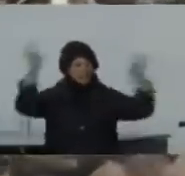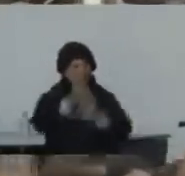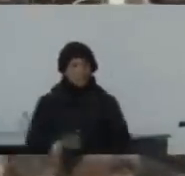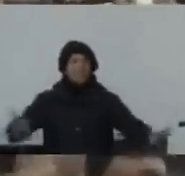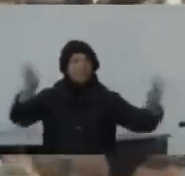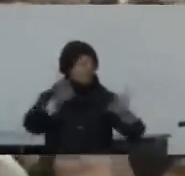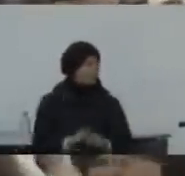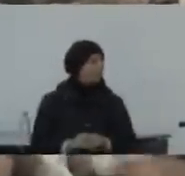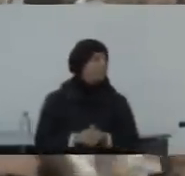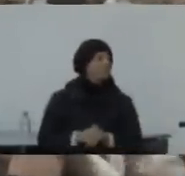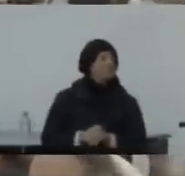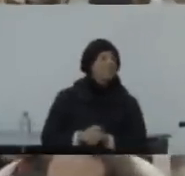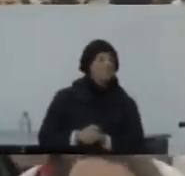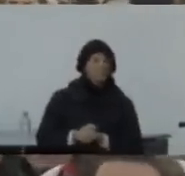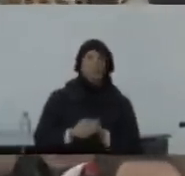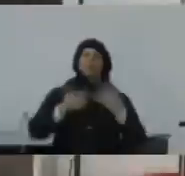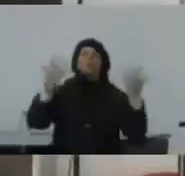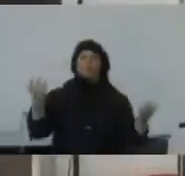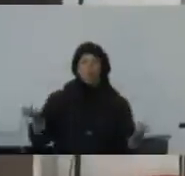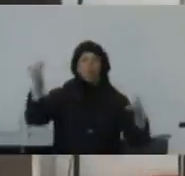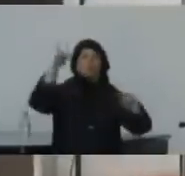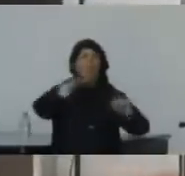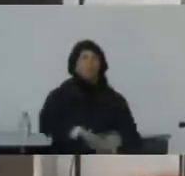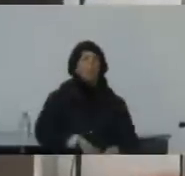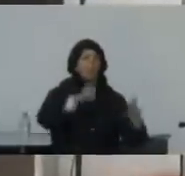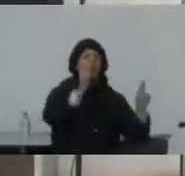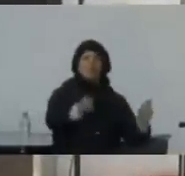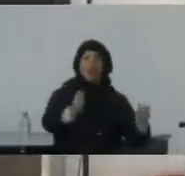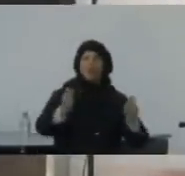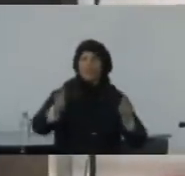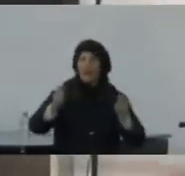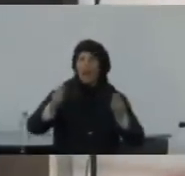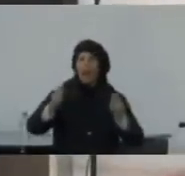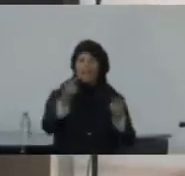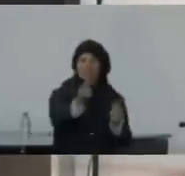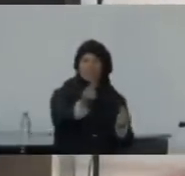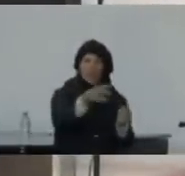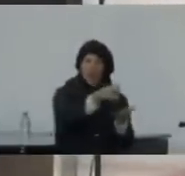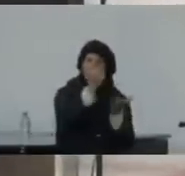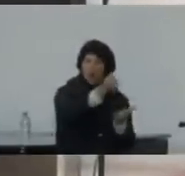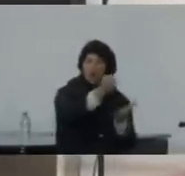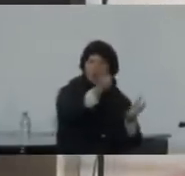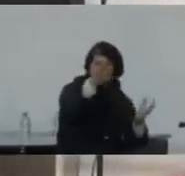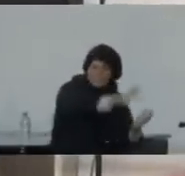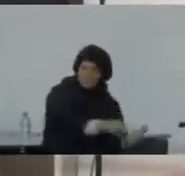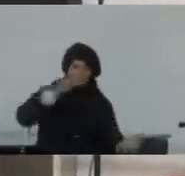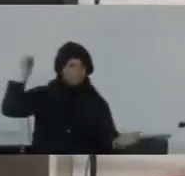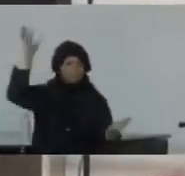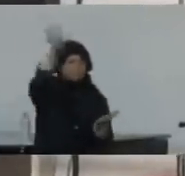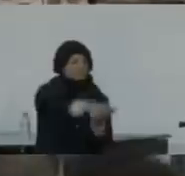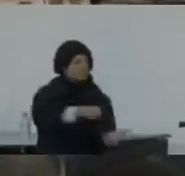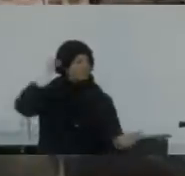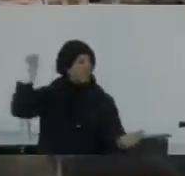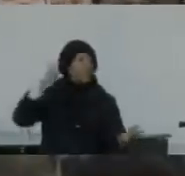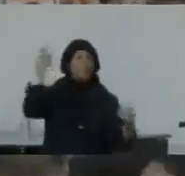E toglieremo anche le finanze ai giornali di regime, a questi giornali che ci prendono per il culo ogni